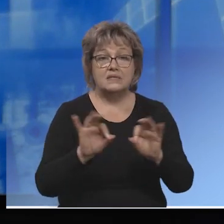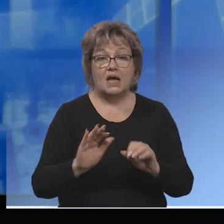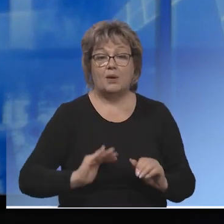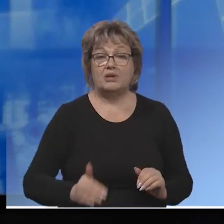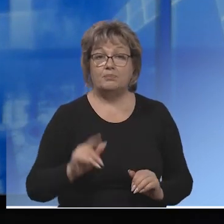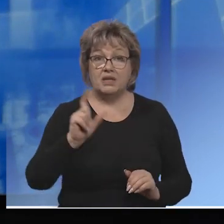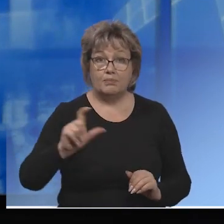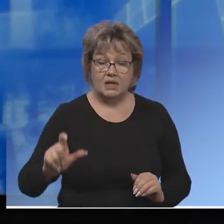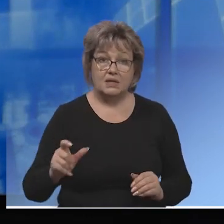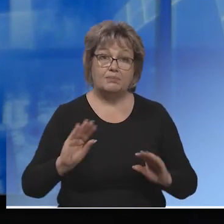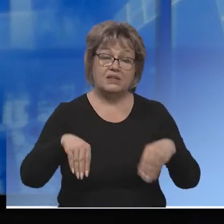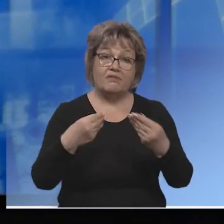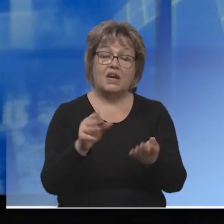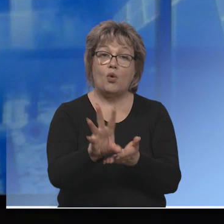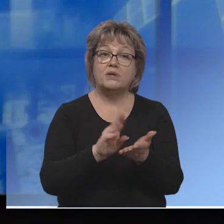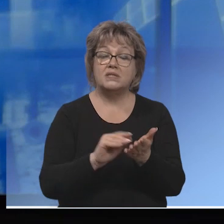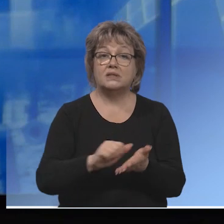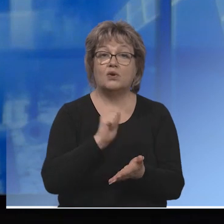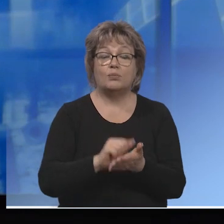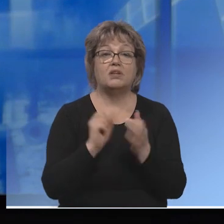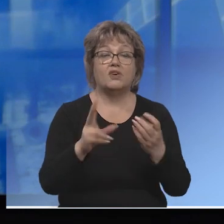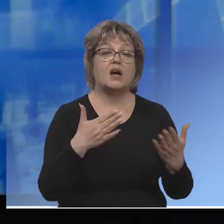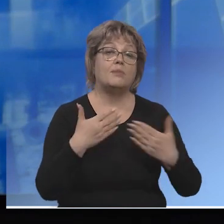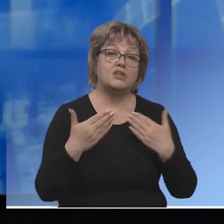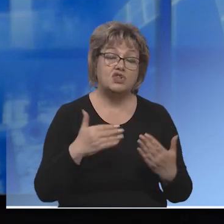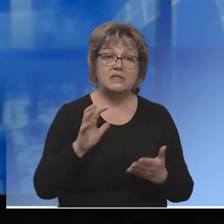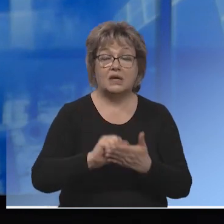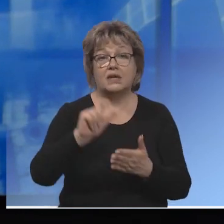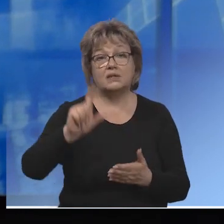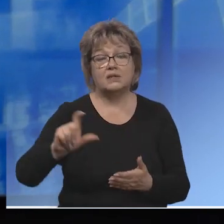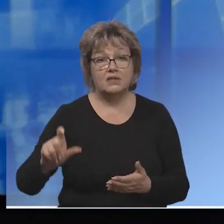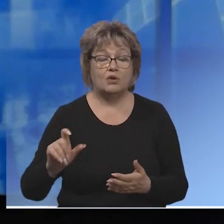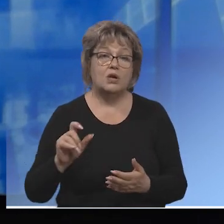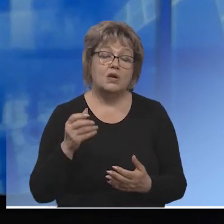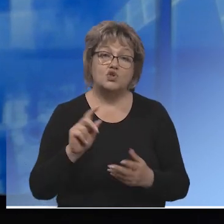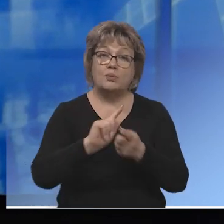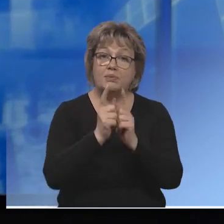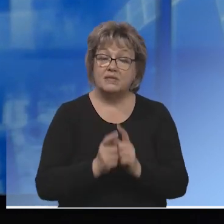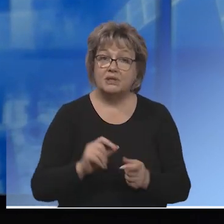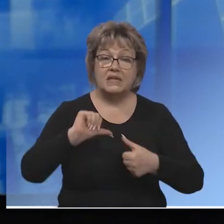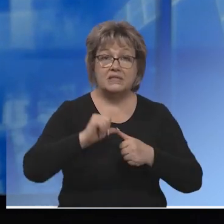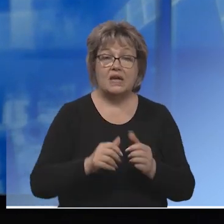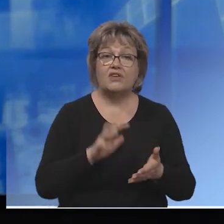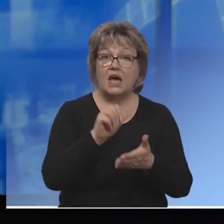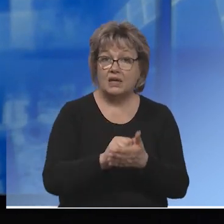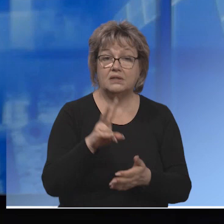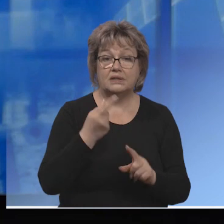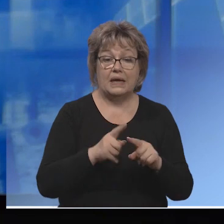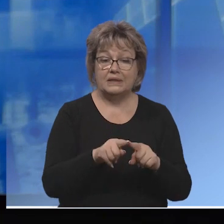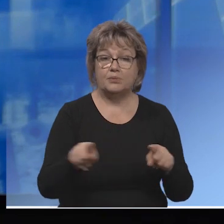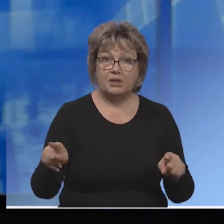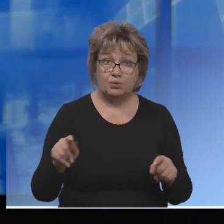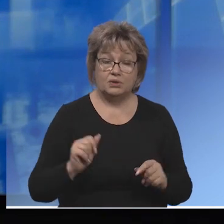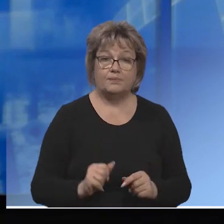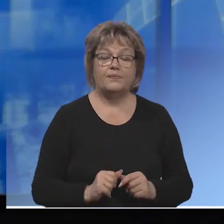разъясняли предпринимателям, давали образцы документов, как обращаться к арендодателю для того, чтобы пересмотреть ставки аренды на